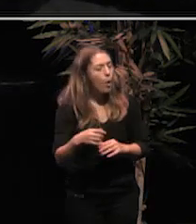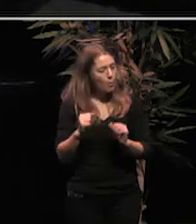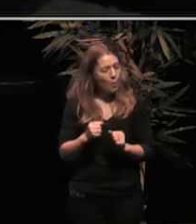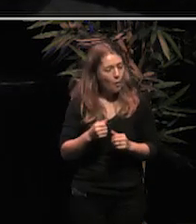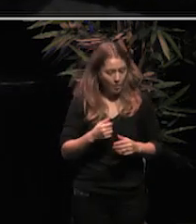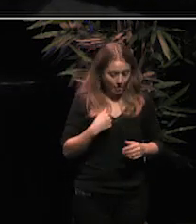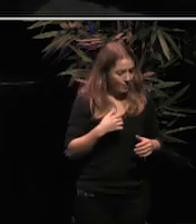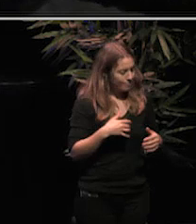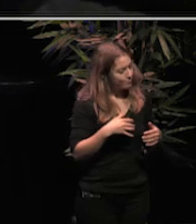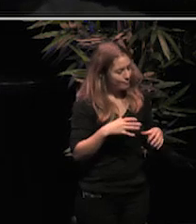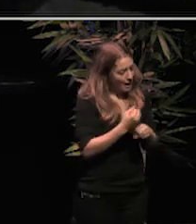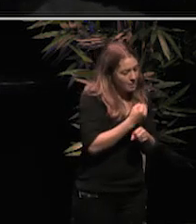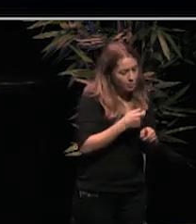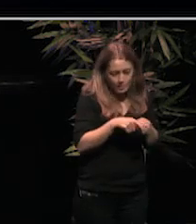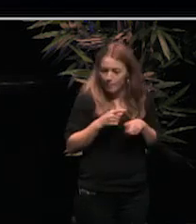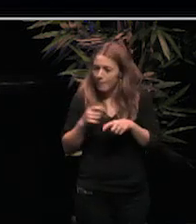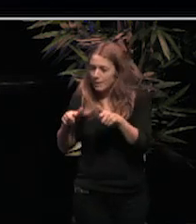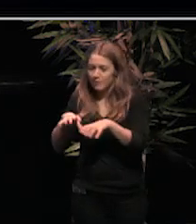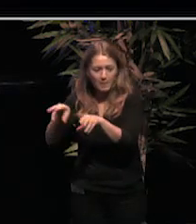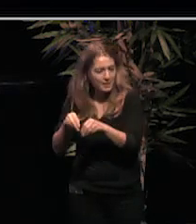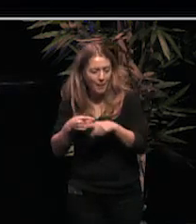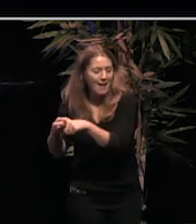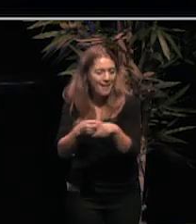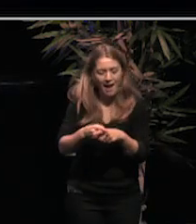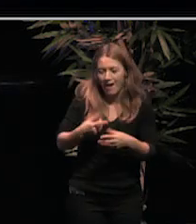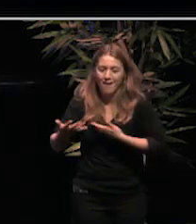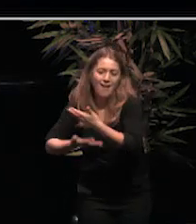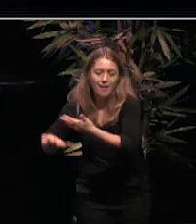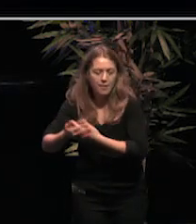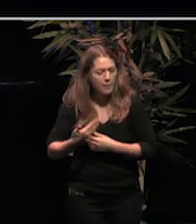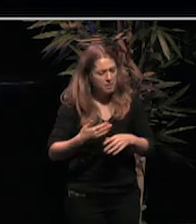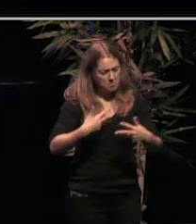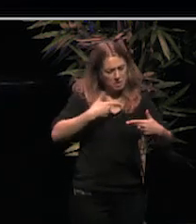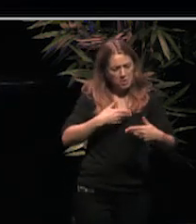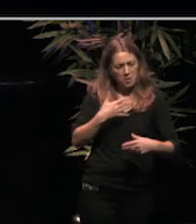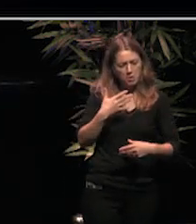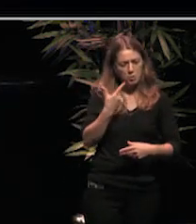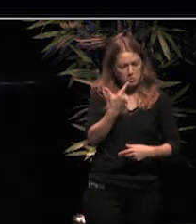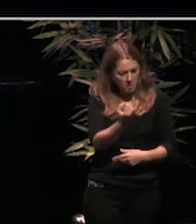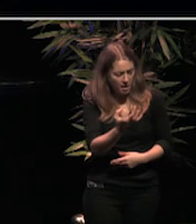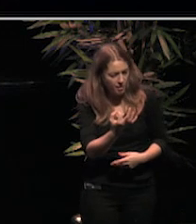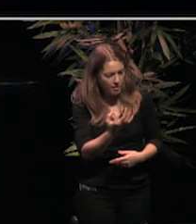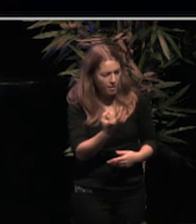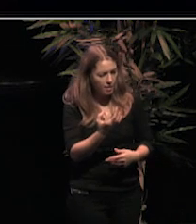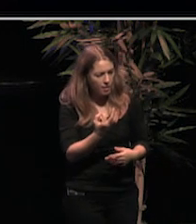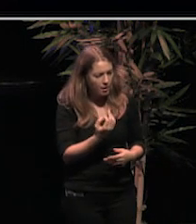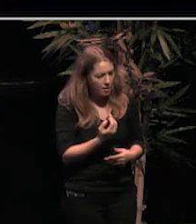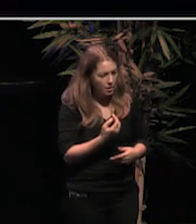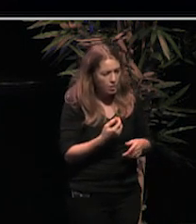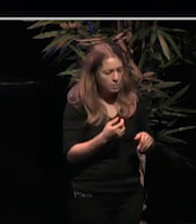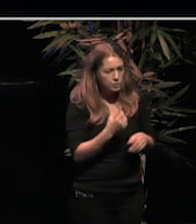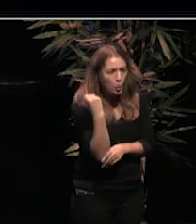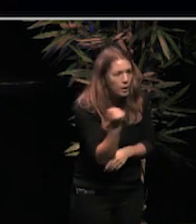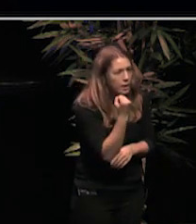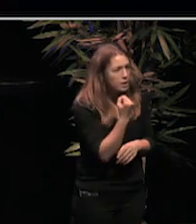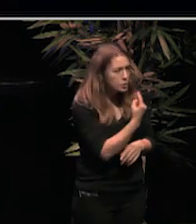ses proches. Est-ce que quand on a passé 11 jours, en tout cas, moi qui ne fais pas ce sport-là, ça me semble assez incroyable de vivre coupé comme ça